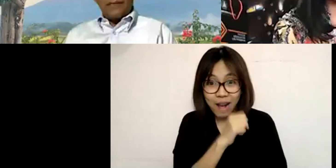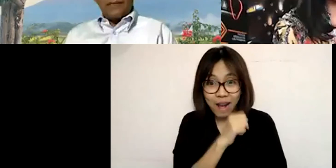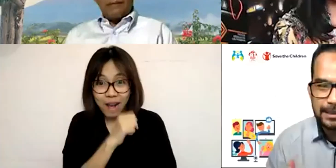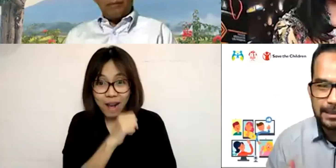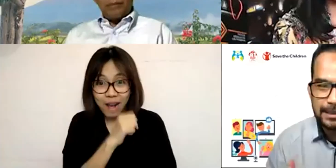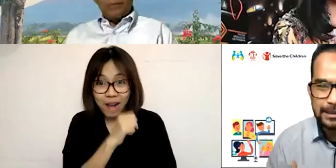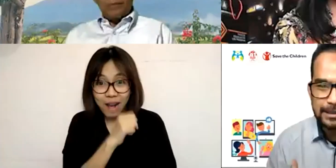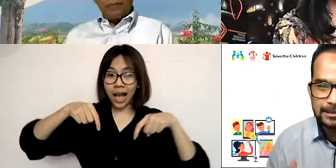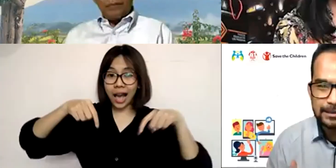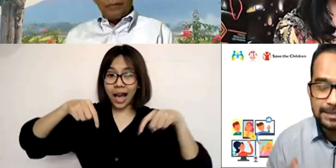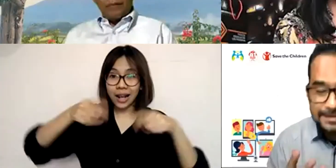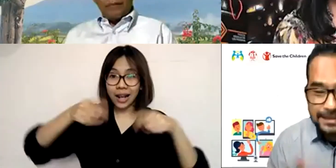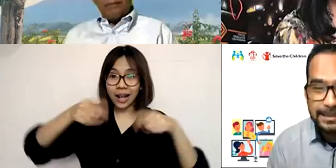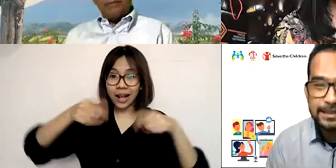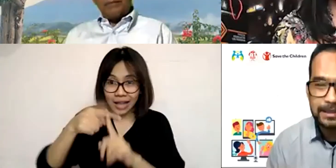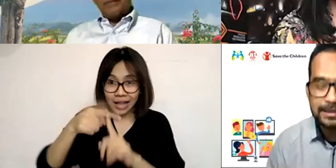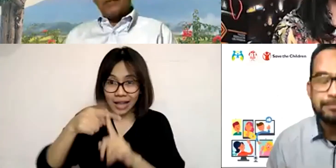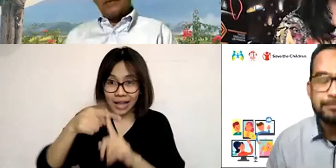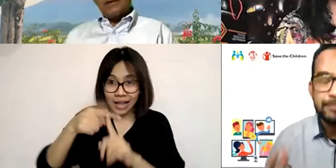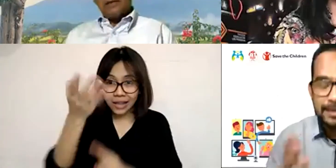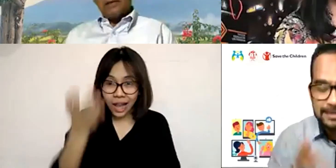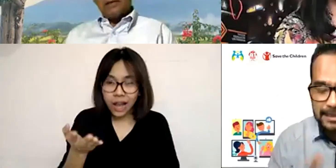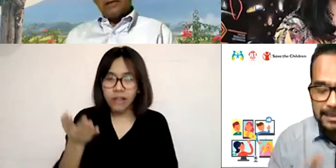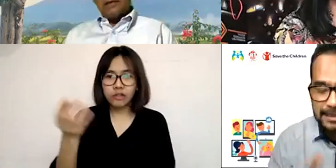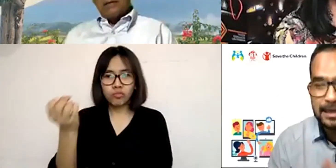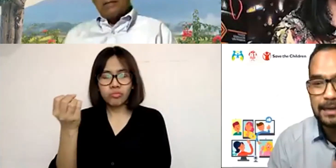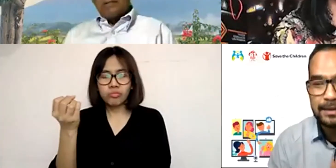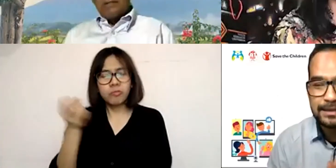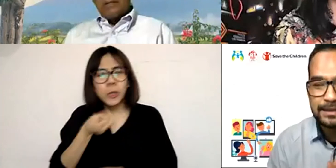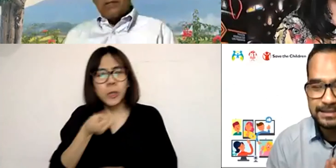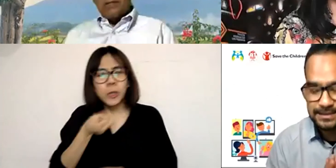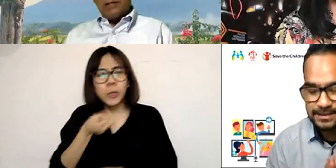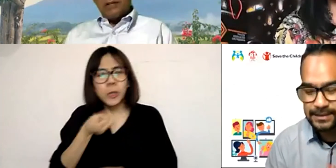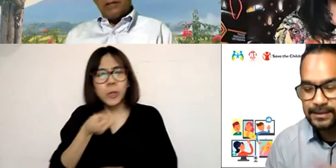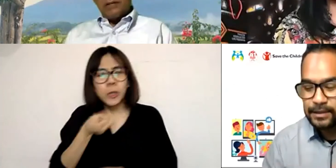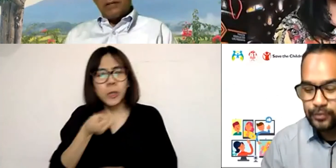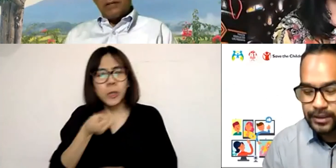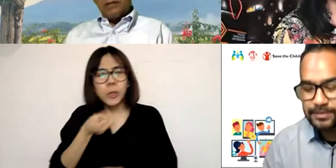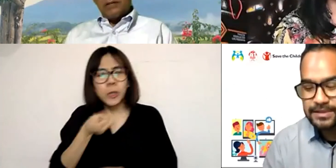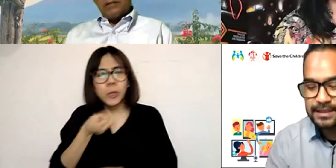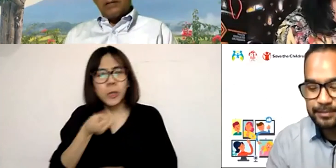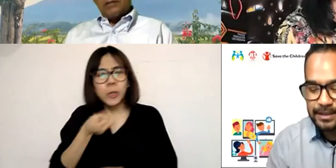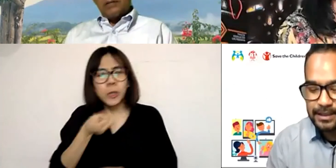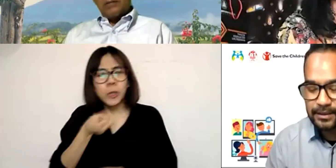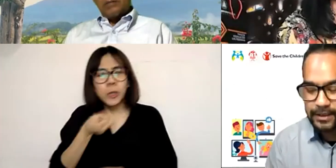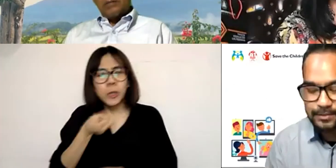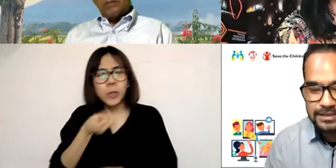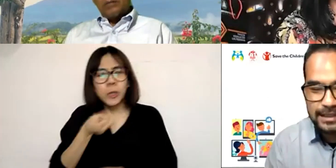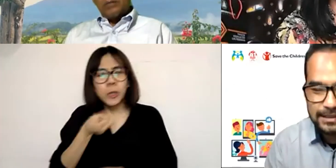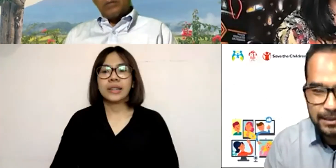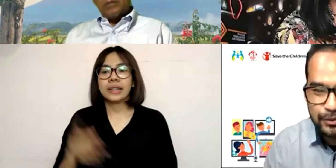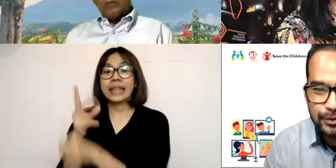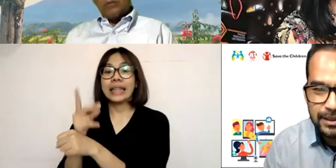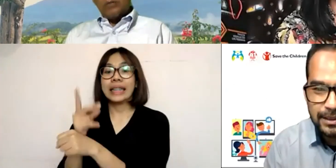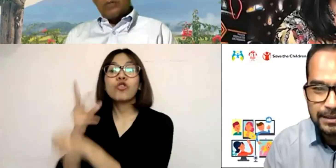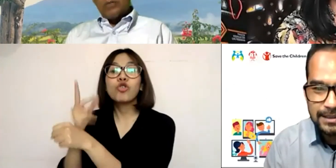setelah mendengarkan apa yang kita sajikan ya di webinar kali ini dan berdasarkan pengalamannya Tasya sendiri. Mungkin bisa didampingi oleh Ibu